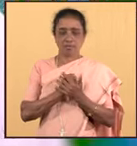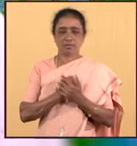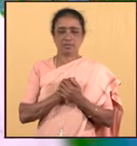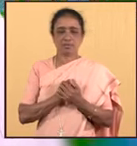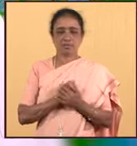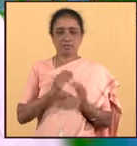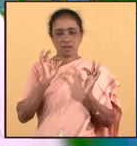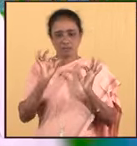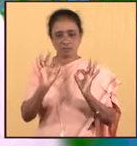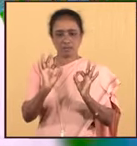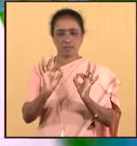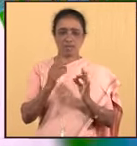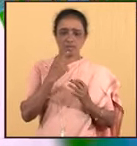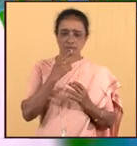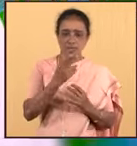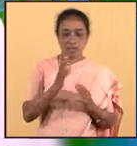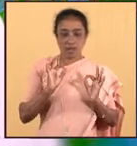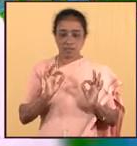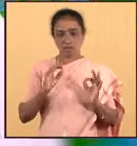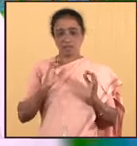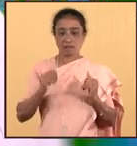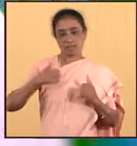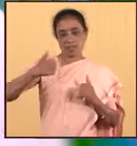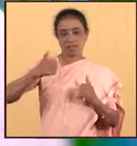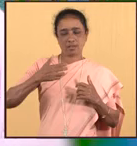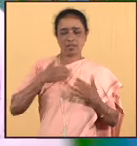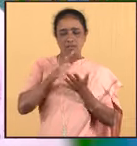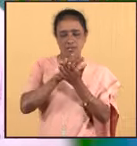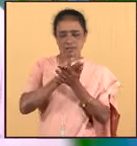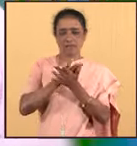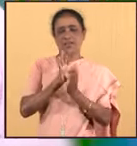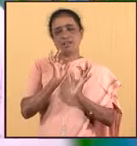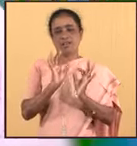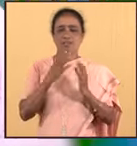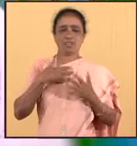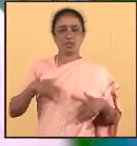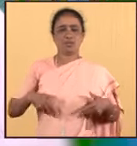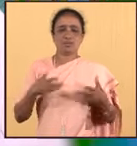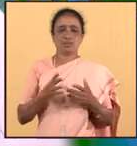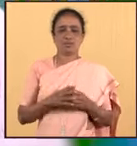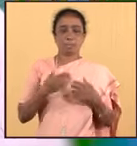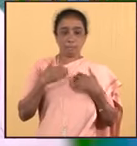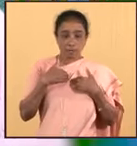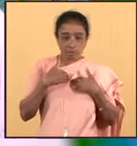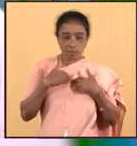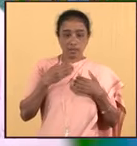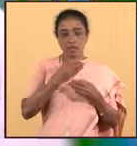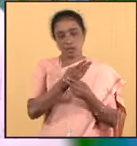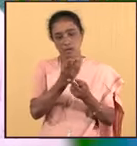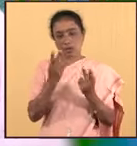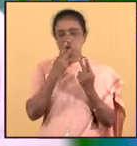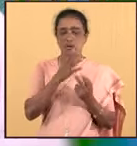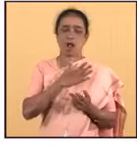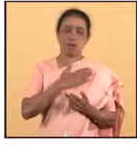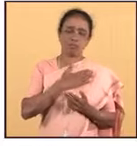மனப்பான்மையை வளர்த்து கொள்ள வேண்டும். நல்லது செய்யும் போது ஒருவரை பாராட்டும் போதுதான் அவர் என்ன செய்து நன்றாக பக்குவப்படுகிறார். அதுக்கப்புறம் நாம் என்ன